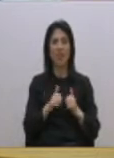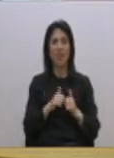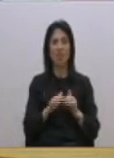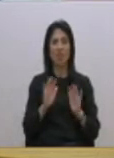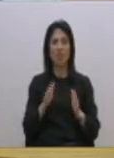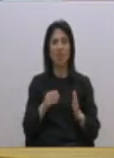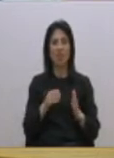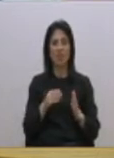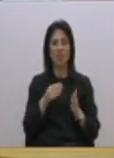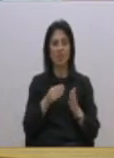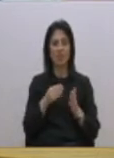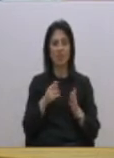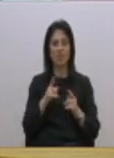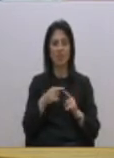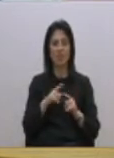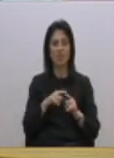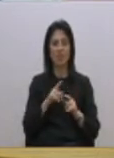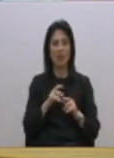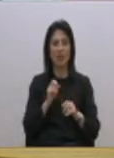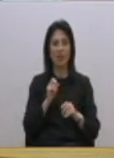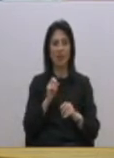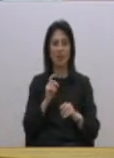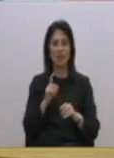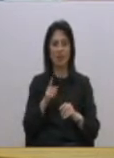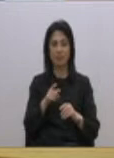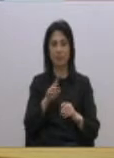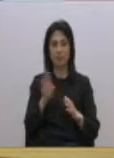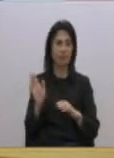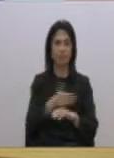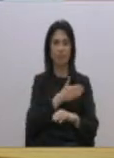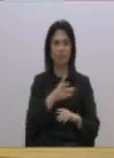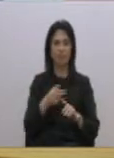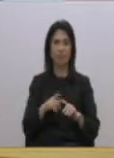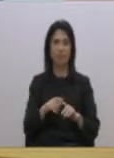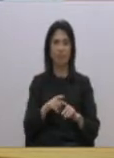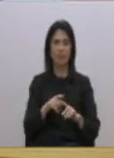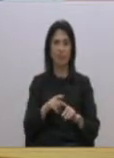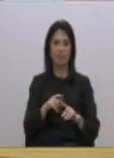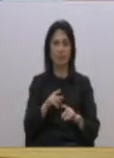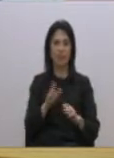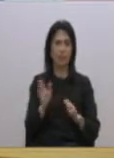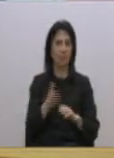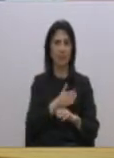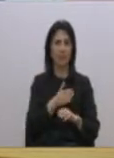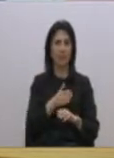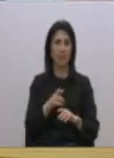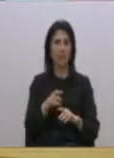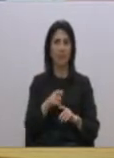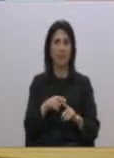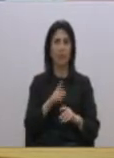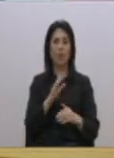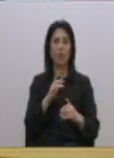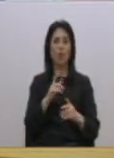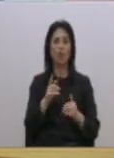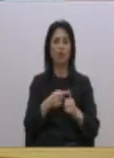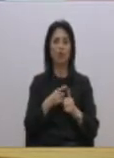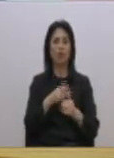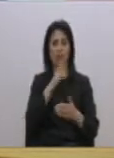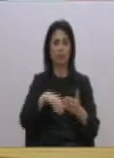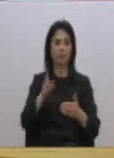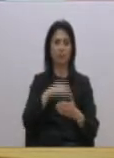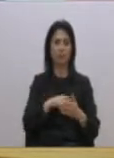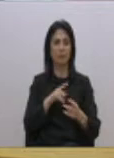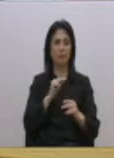hneba disqualificația, razgăune, basarta și orice gamos se leva da. Euroatlantiul și ce și disqualificația, da, ce întâlnă cu hneba. E tu